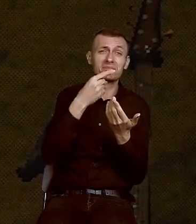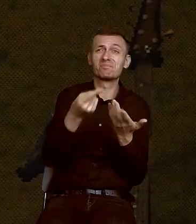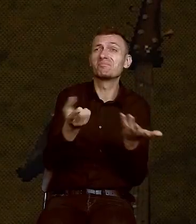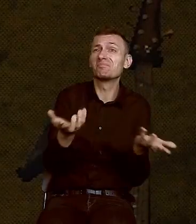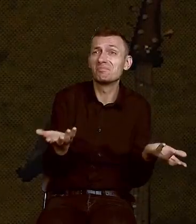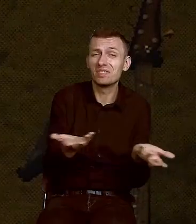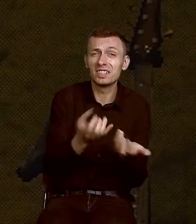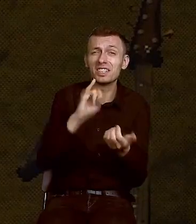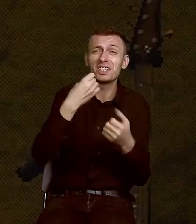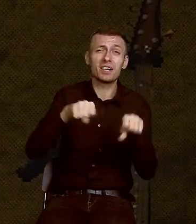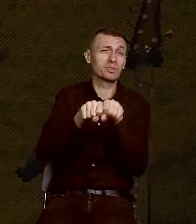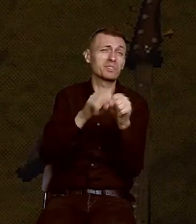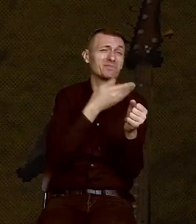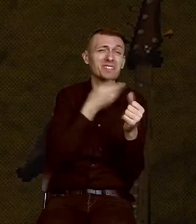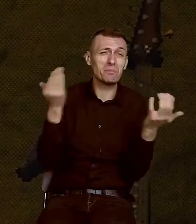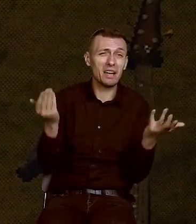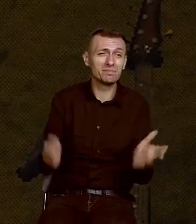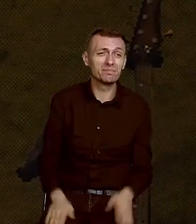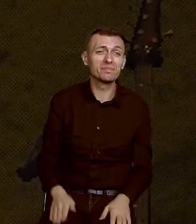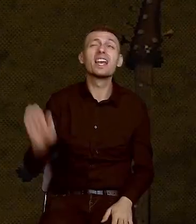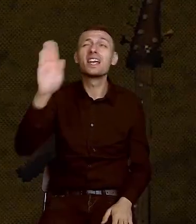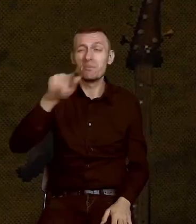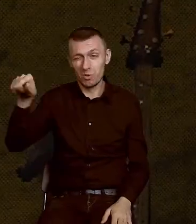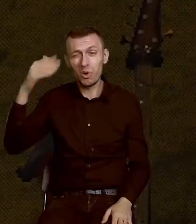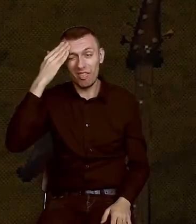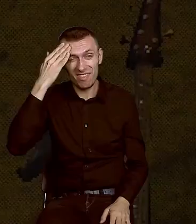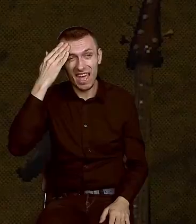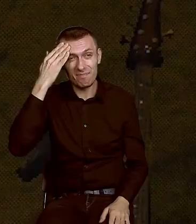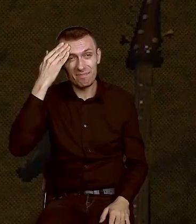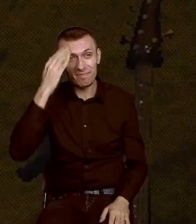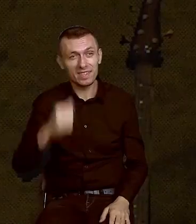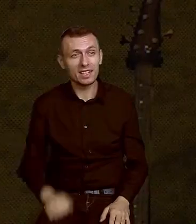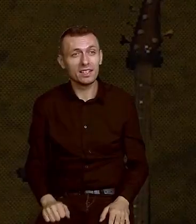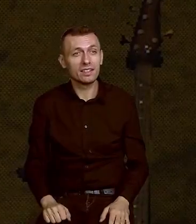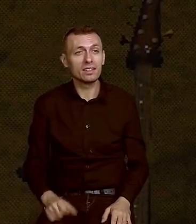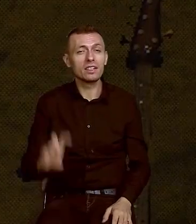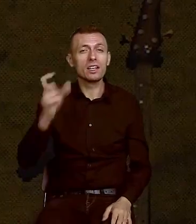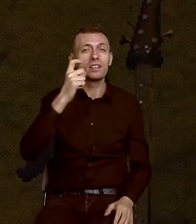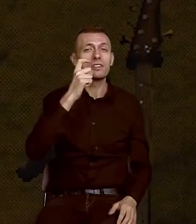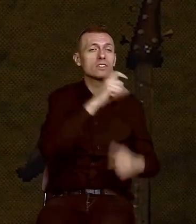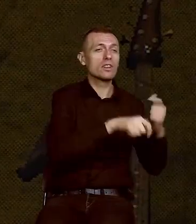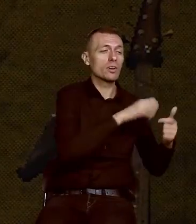wymówek. Bóg już wie. I posłuchajcie, kiedy Bóg już wie, co robi Adam.